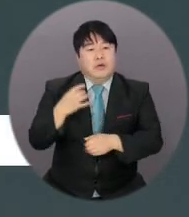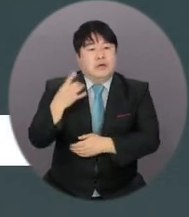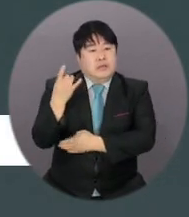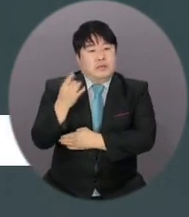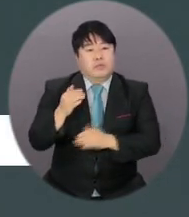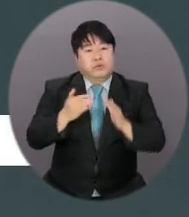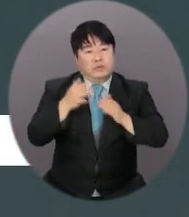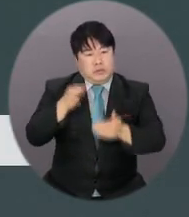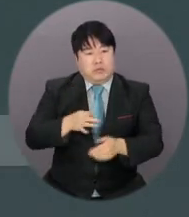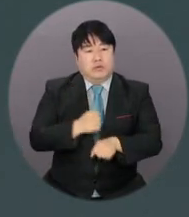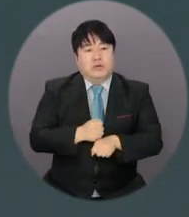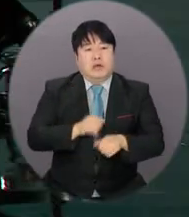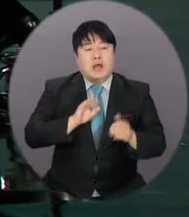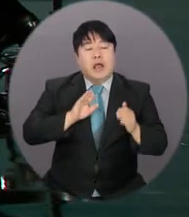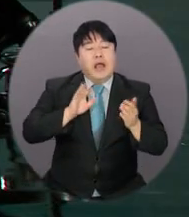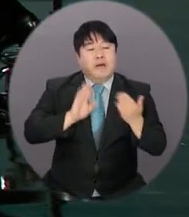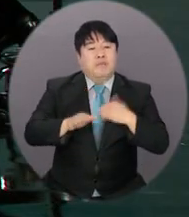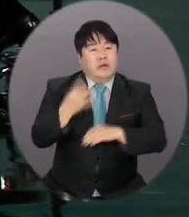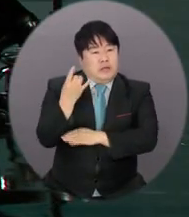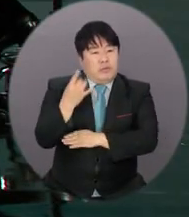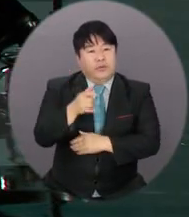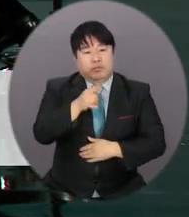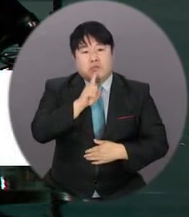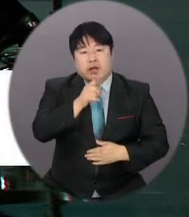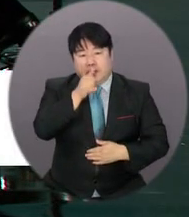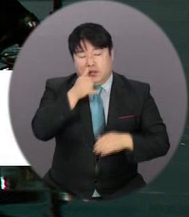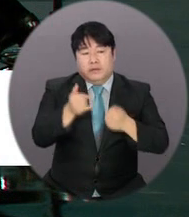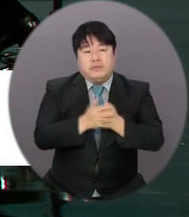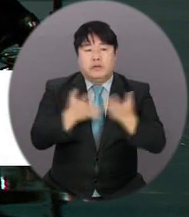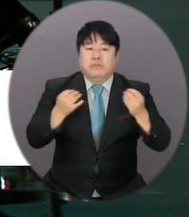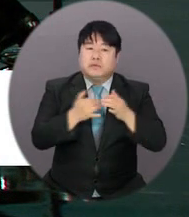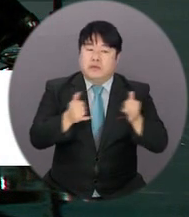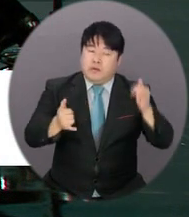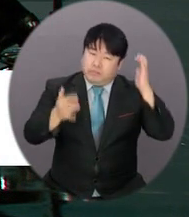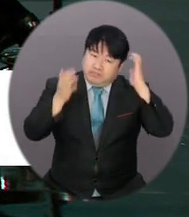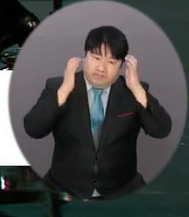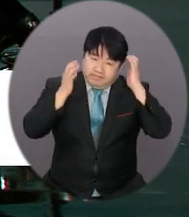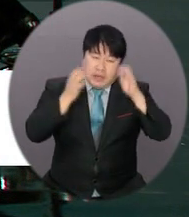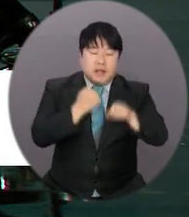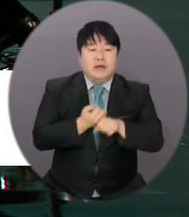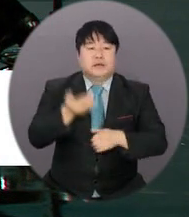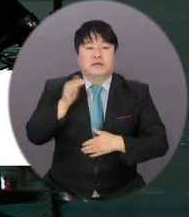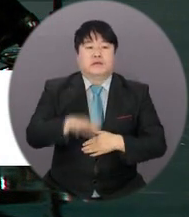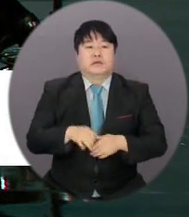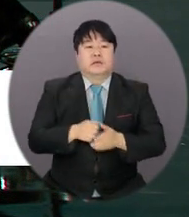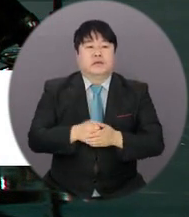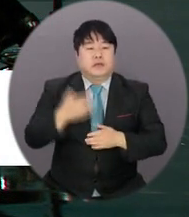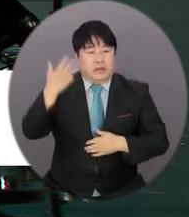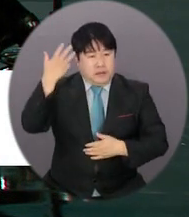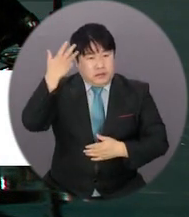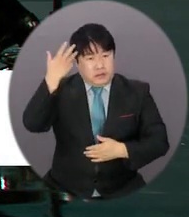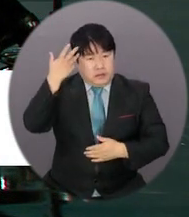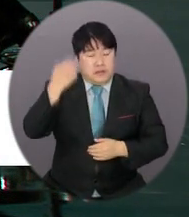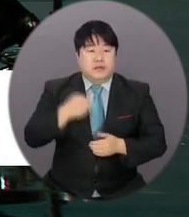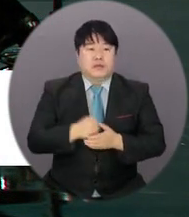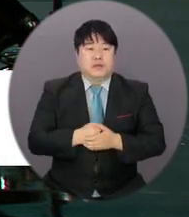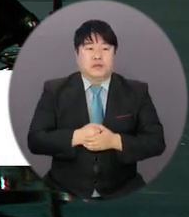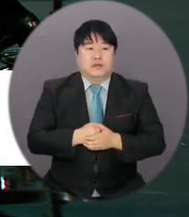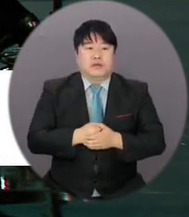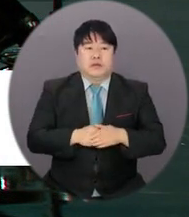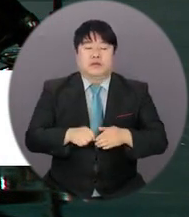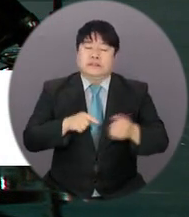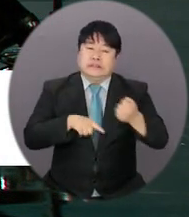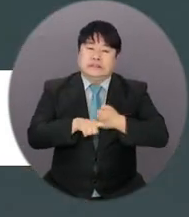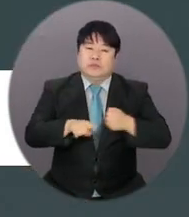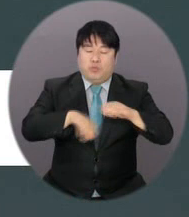앞에 기본이 붙어 있어서 많은 분들이 좀 그 온도는 가시는데요 처럼 특 그 기자가 더